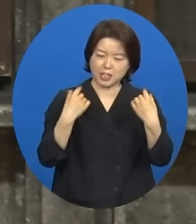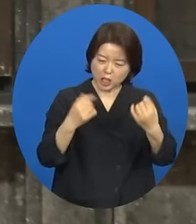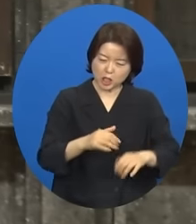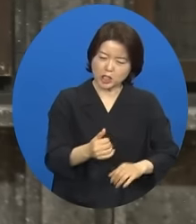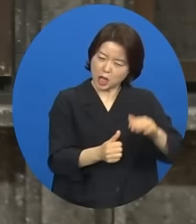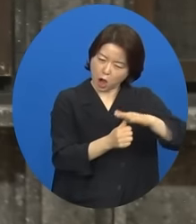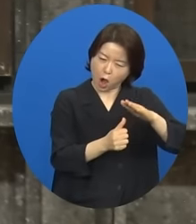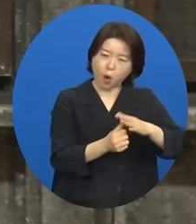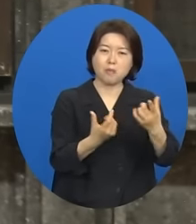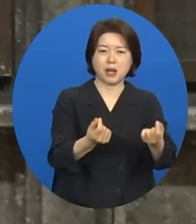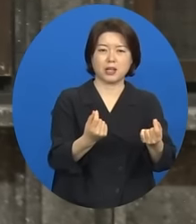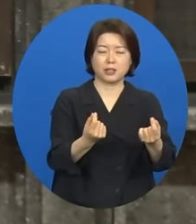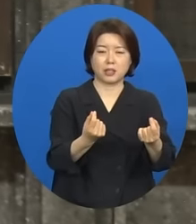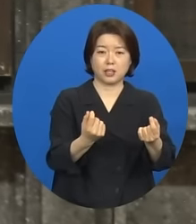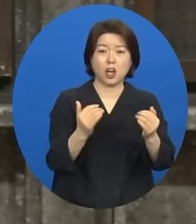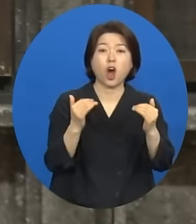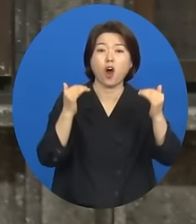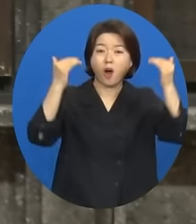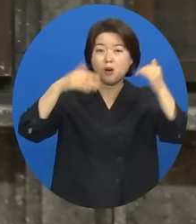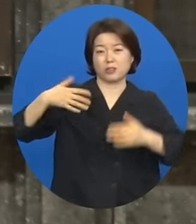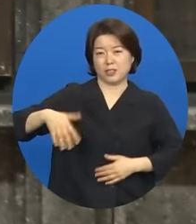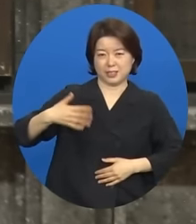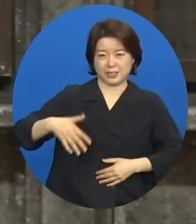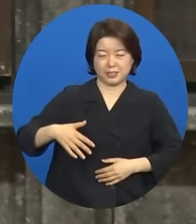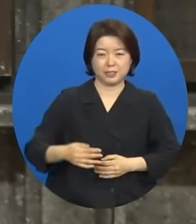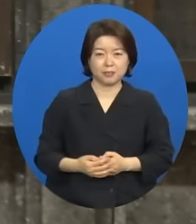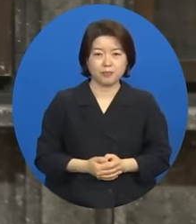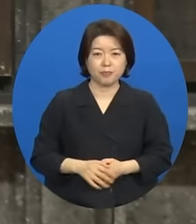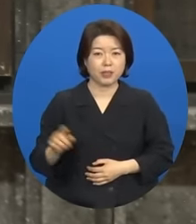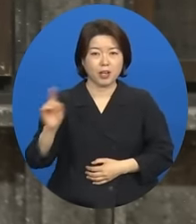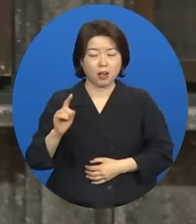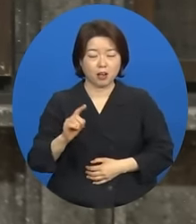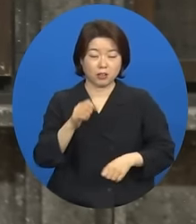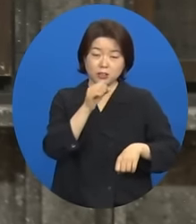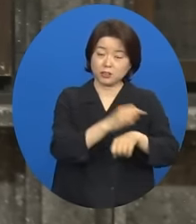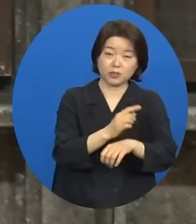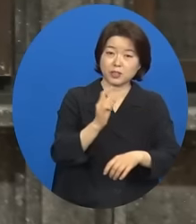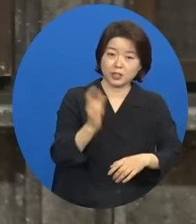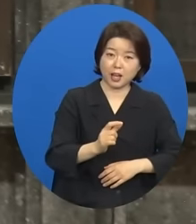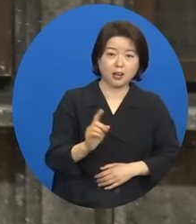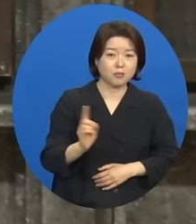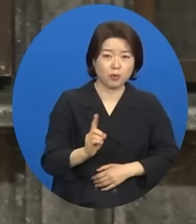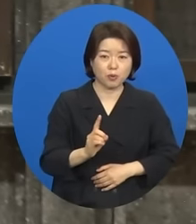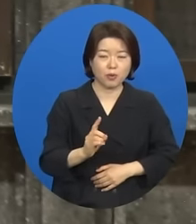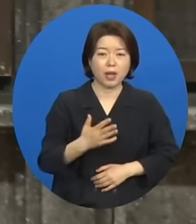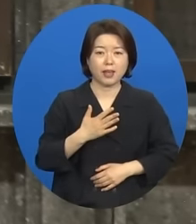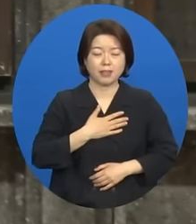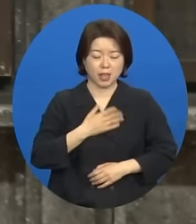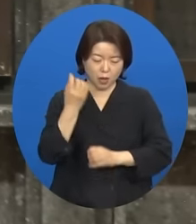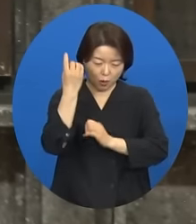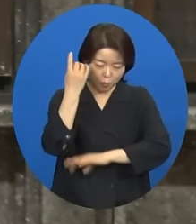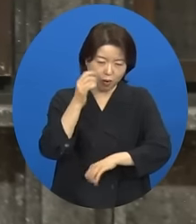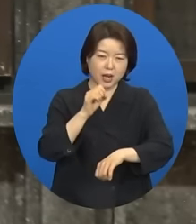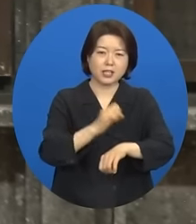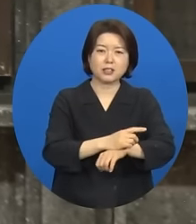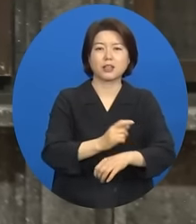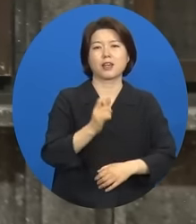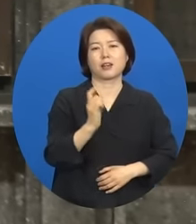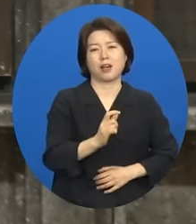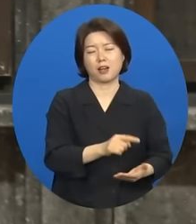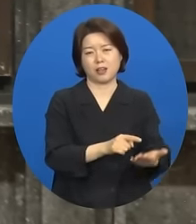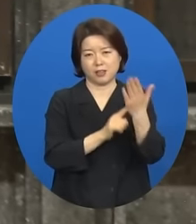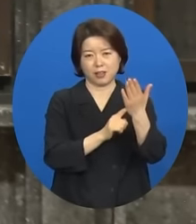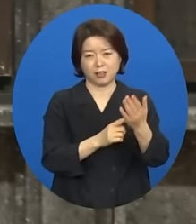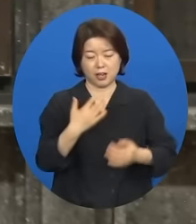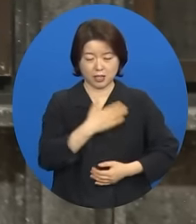아이예요. 크질 못한 겁니다. 그래서 어떤 속성이 더 강하냐면 본인의 타고난 속성,